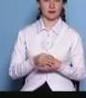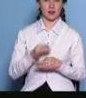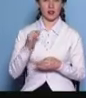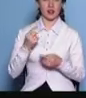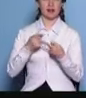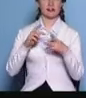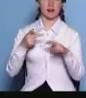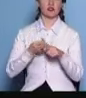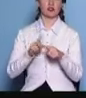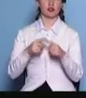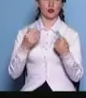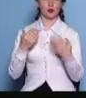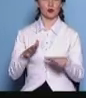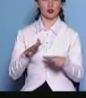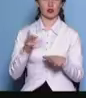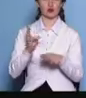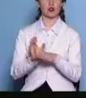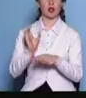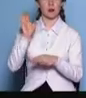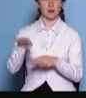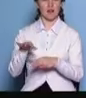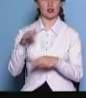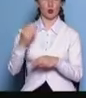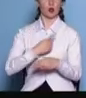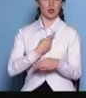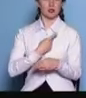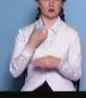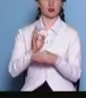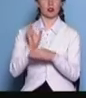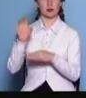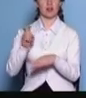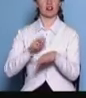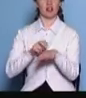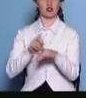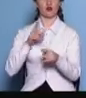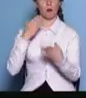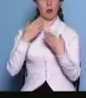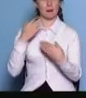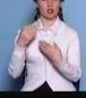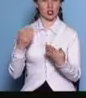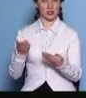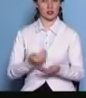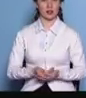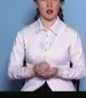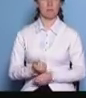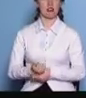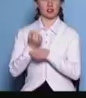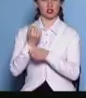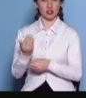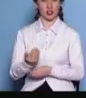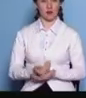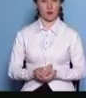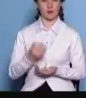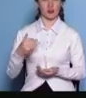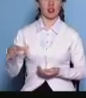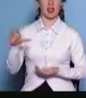уже педиатр, который он наблюдал, должен быть рядом, потому что он его знает. И все ваши